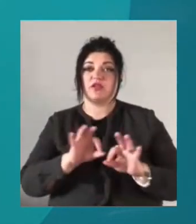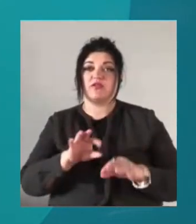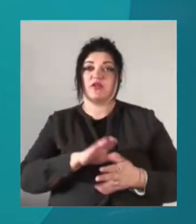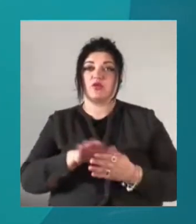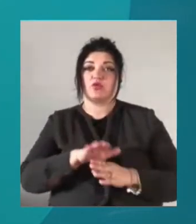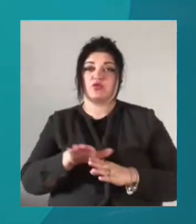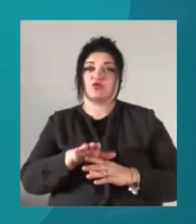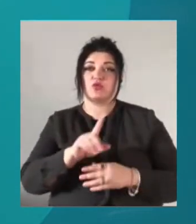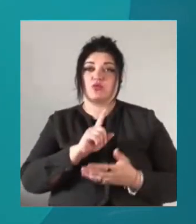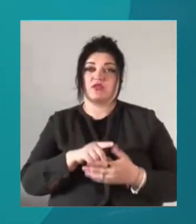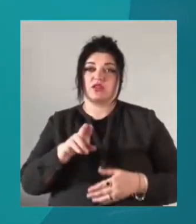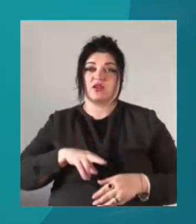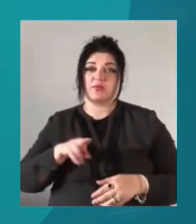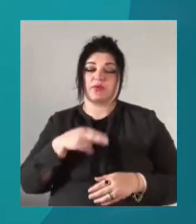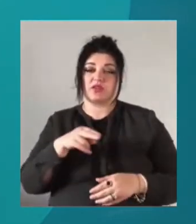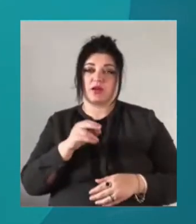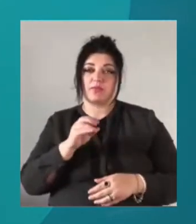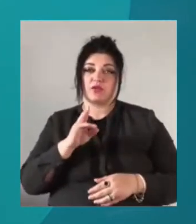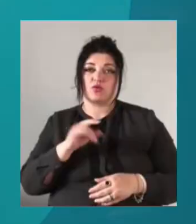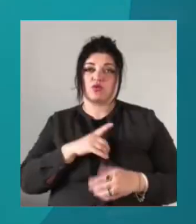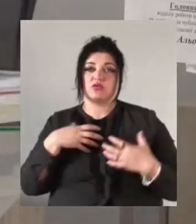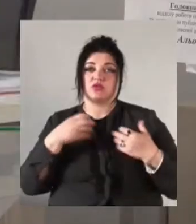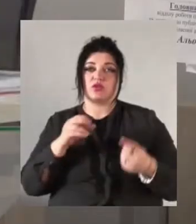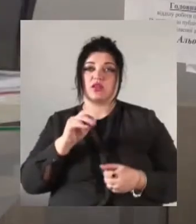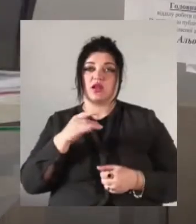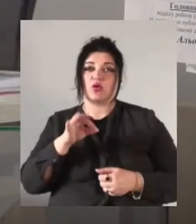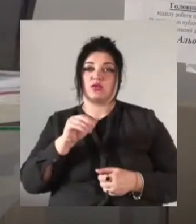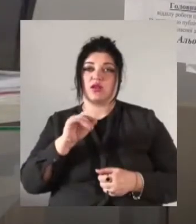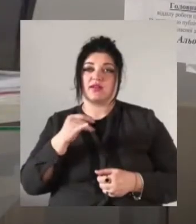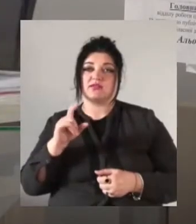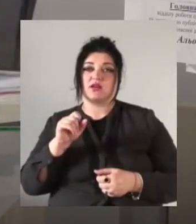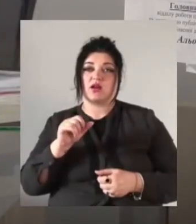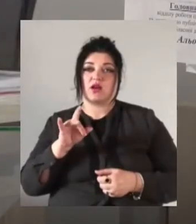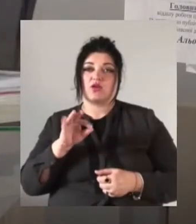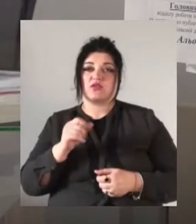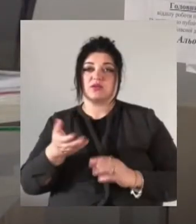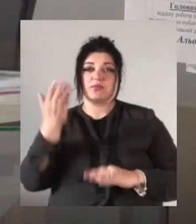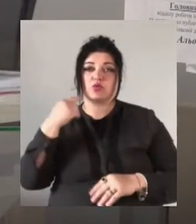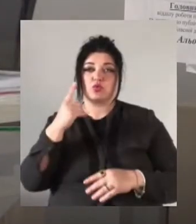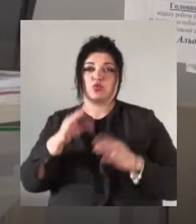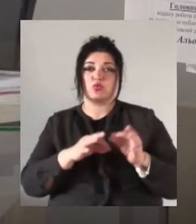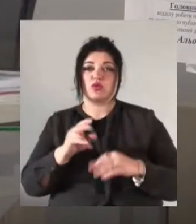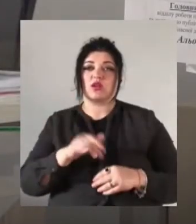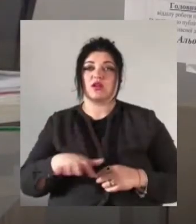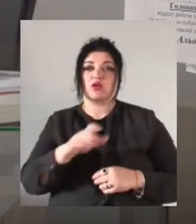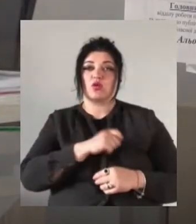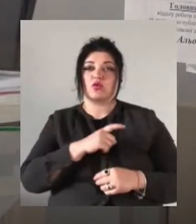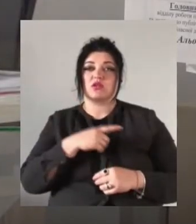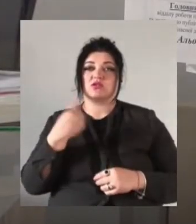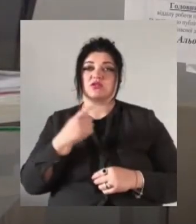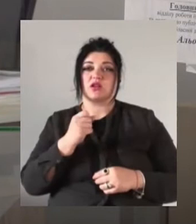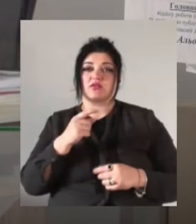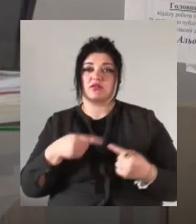департаменту охорони здоров'я облдержадміністрації Наталія Одарій Захар'єва. За минулу добу на території Одеської області, за даними лабораторного